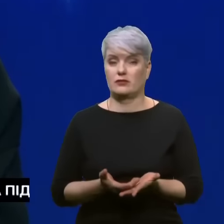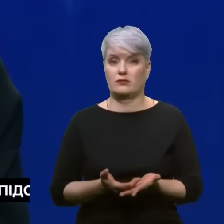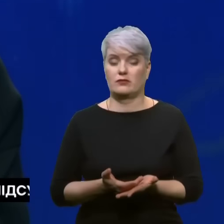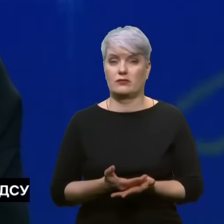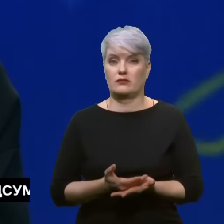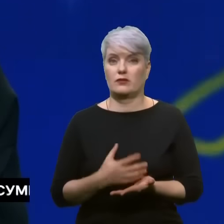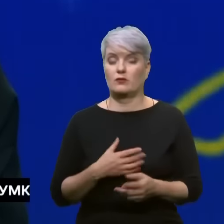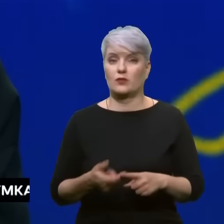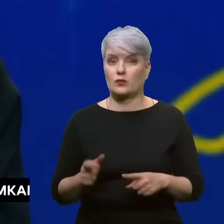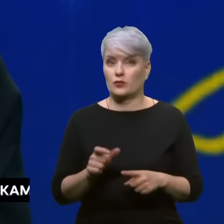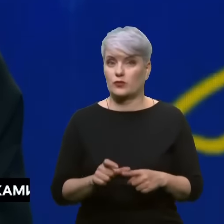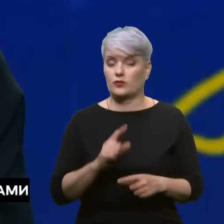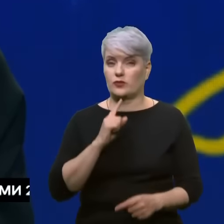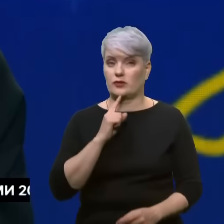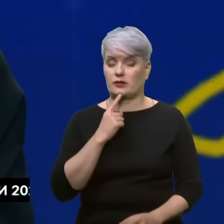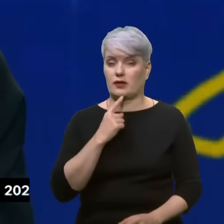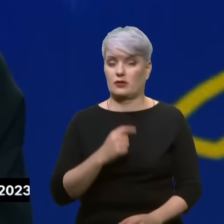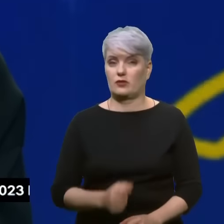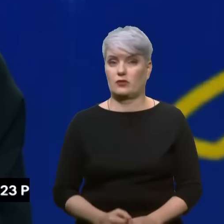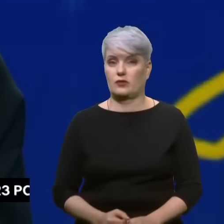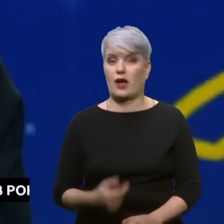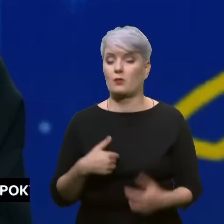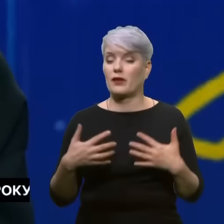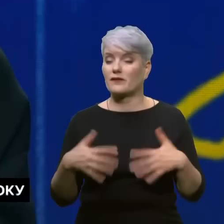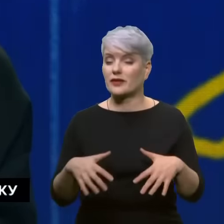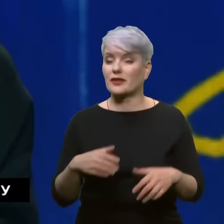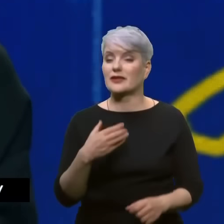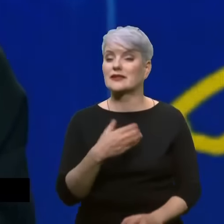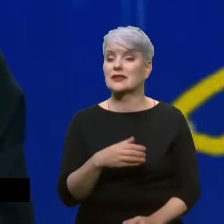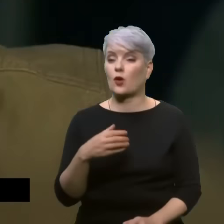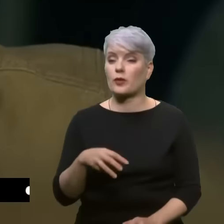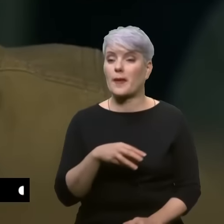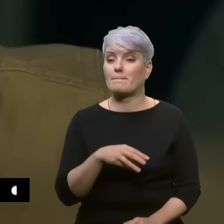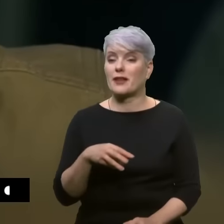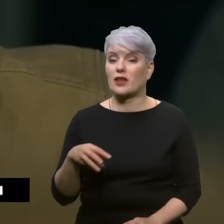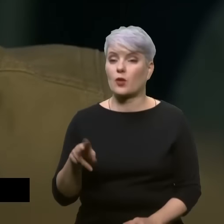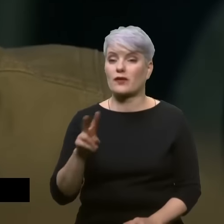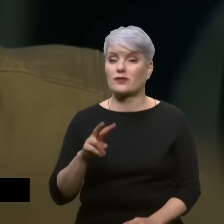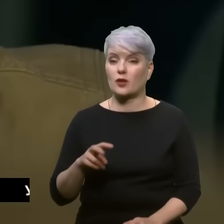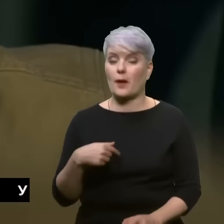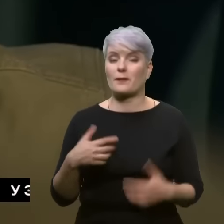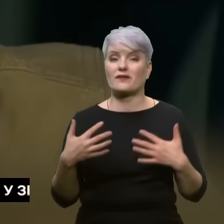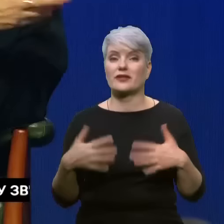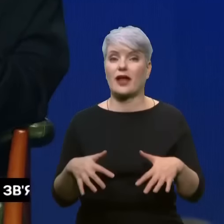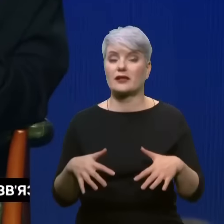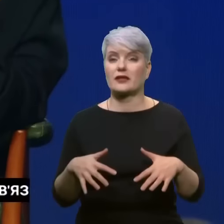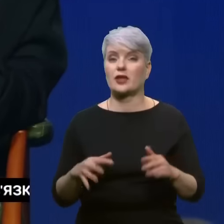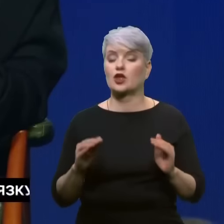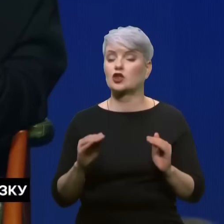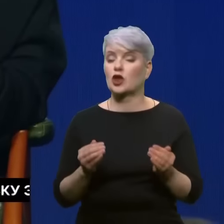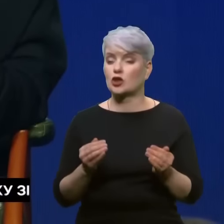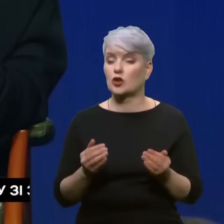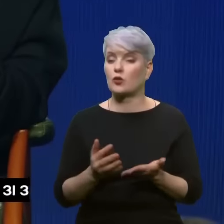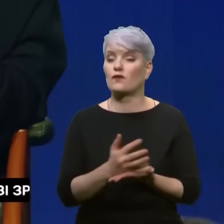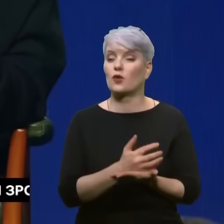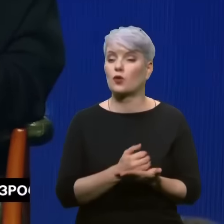це було дуже складно. Ми втратили сотні мільйонів доларів. Ми втратили частину